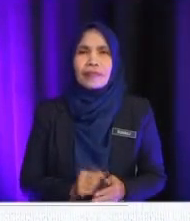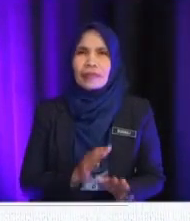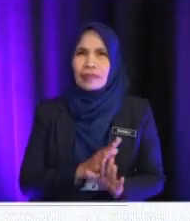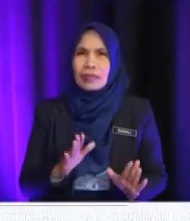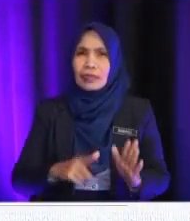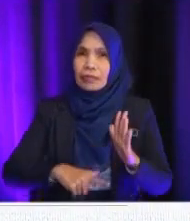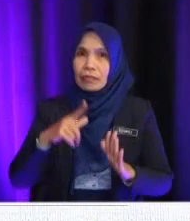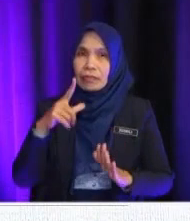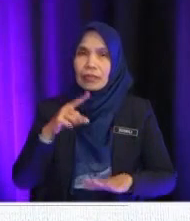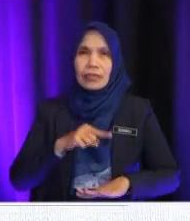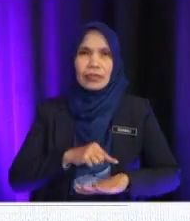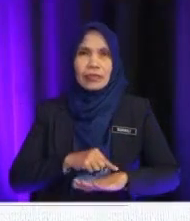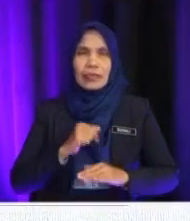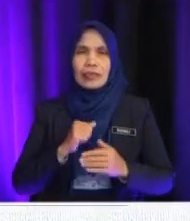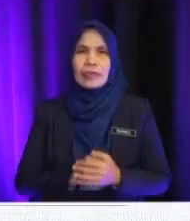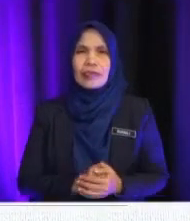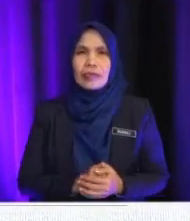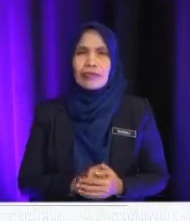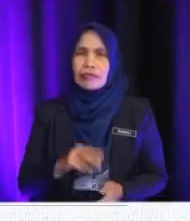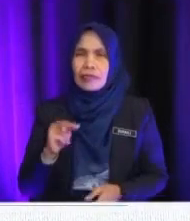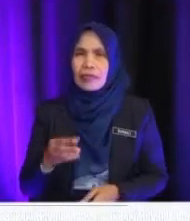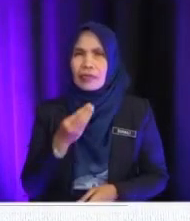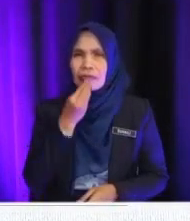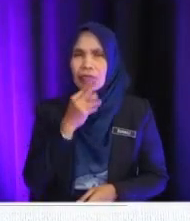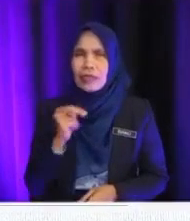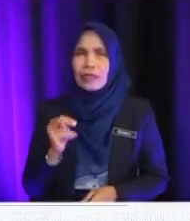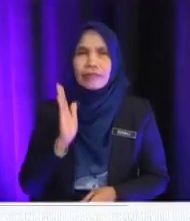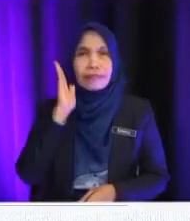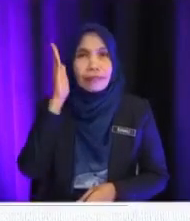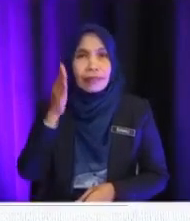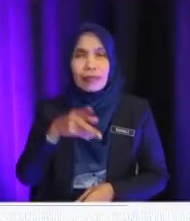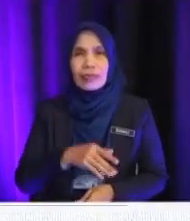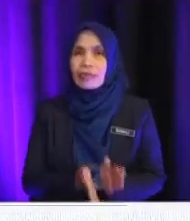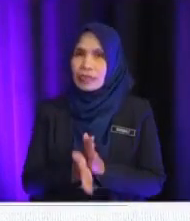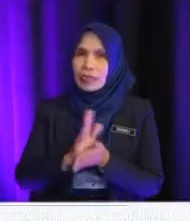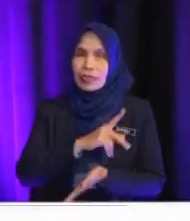masa, sebab kalau terlebih masa makanan tu akan jadi kering. Okey.